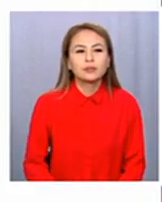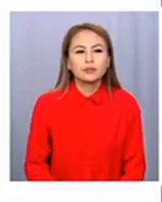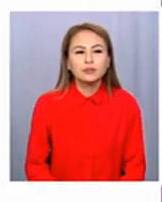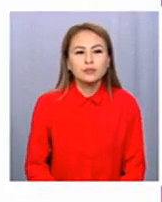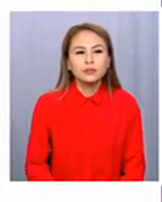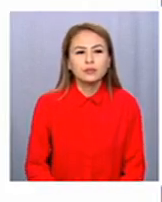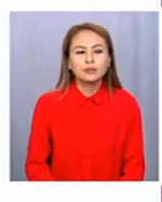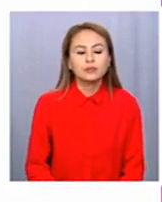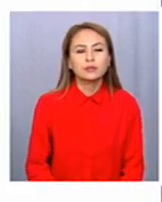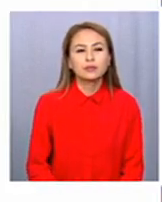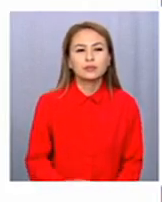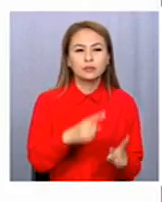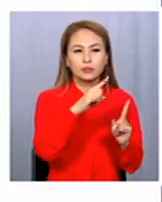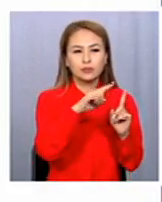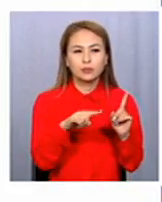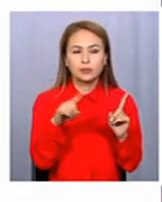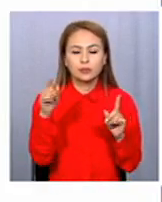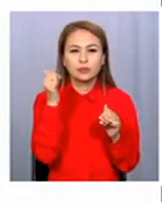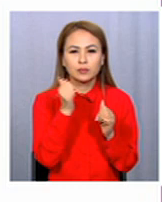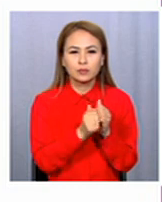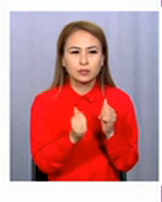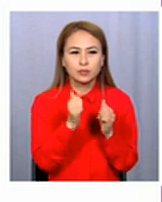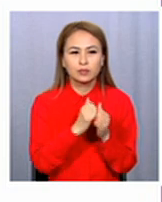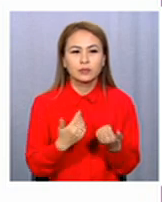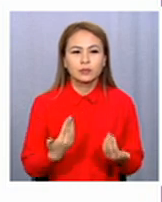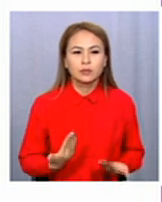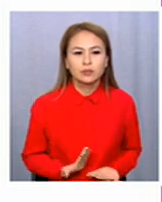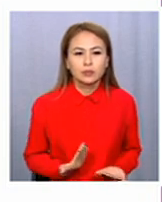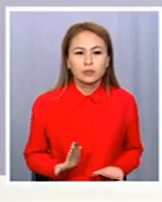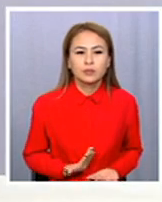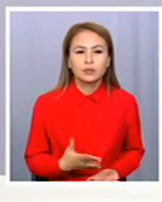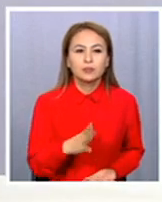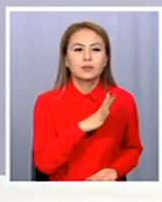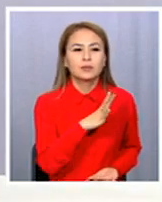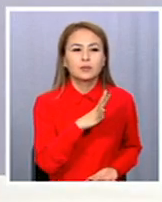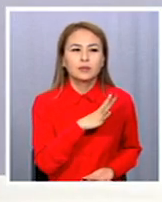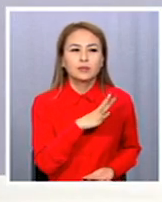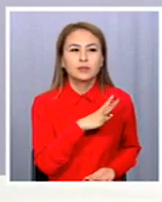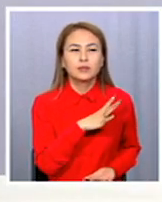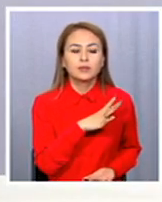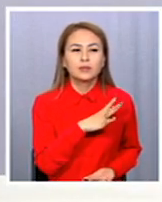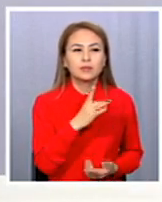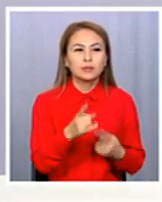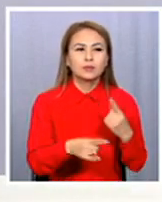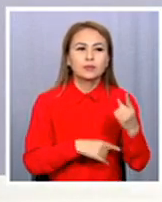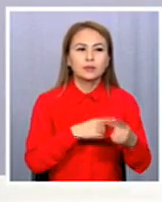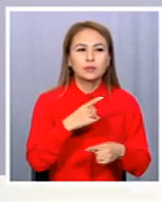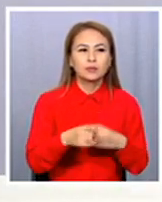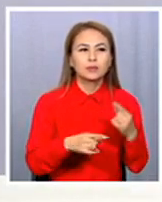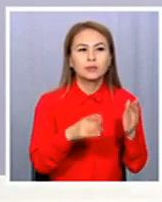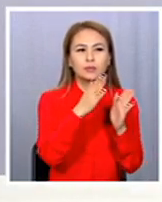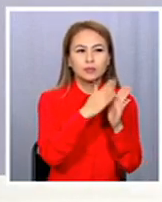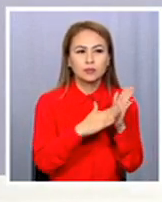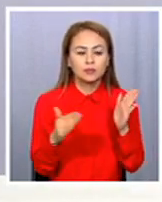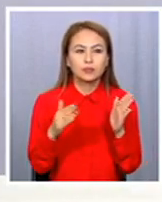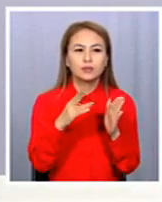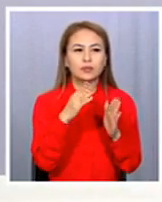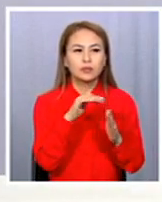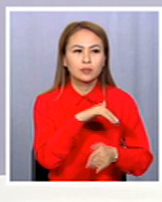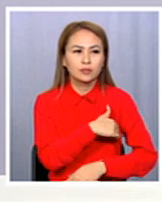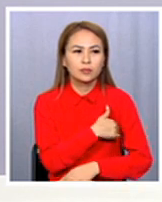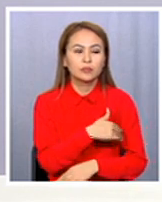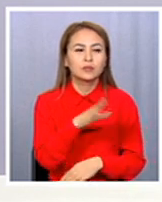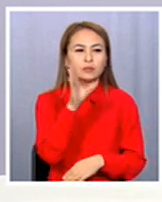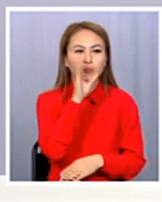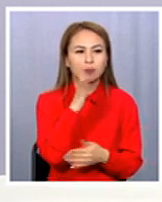болар, бұрыштар біздің күнделікті өмірімізде де кездеседі екен. Келесі тапсырма, бұрыштың градустық өлшемін табайық.